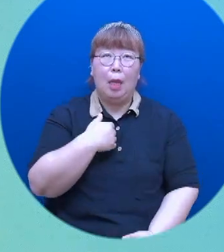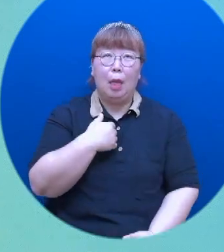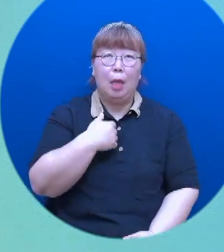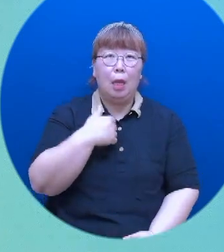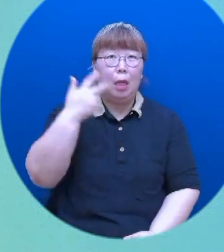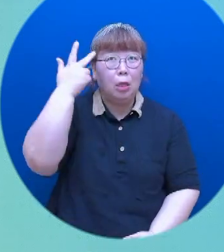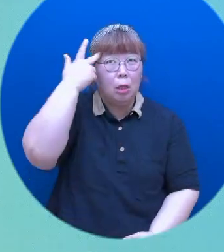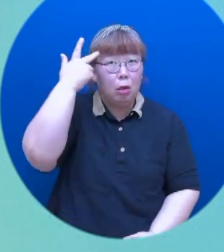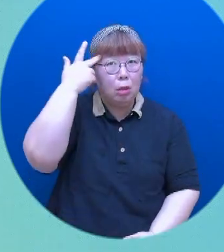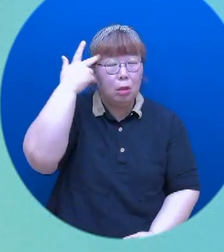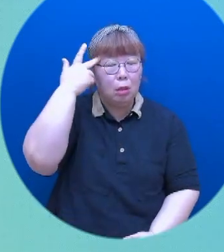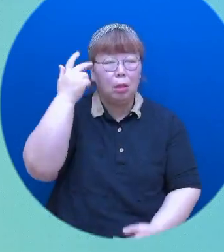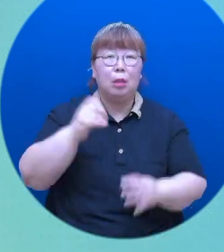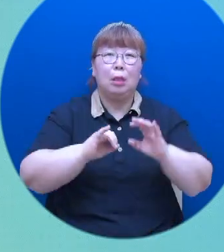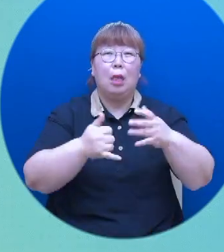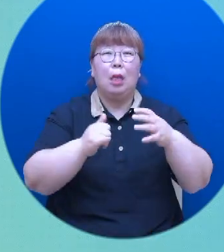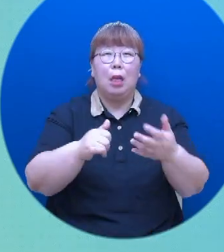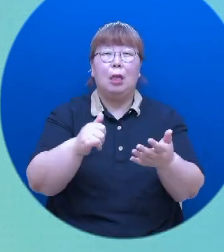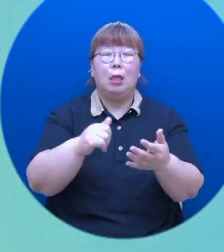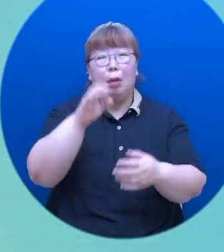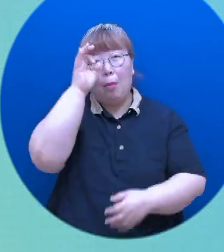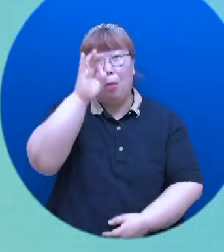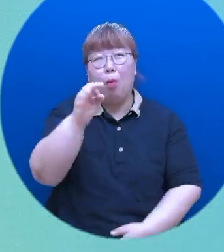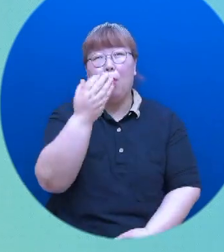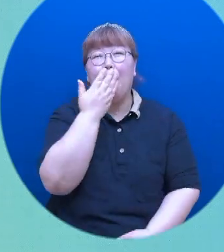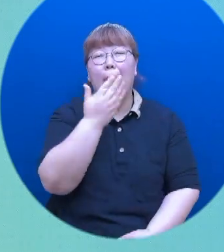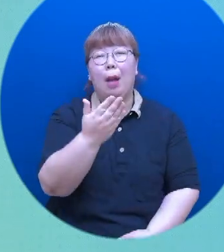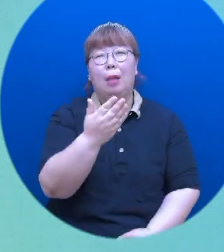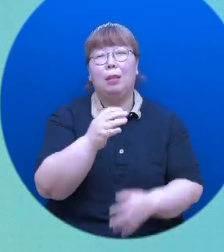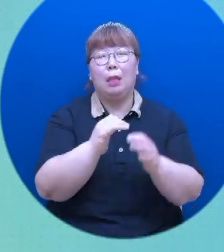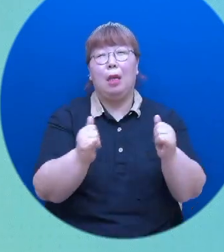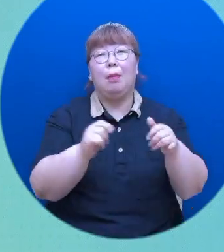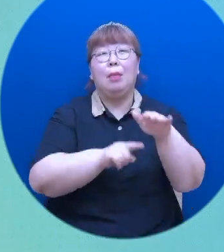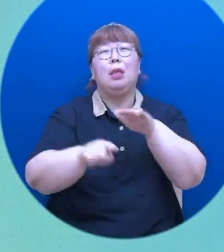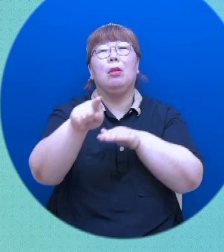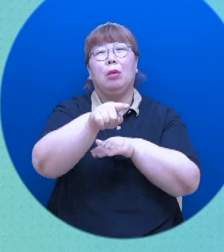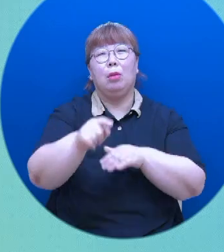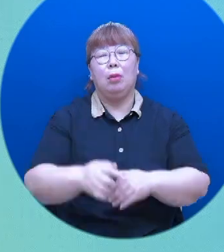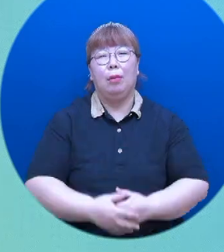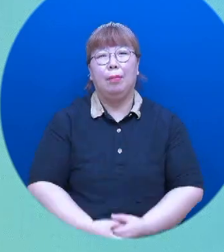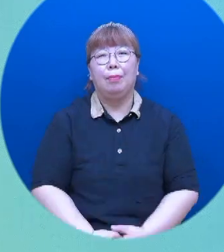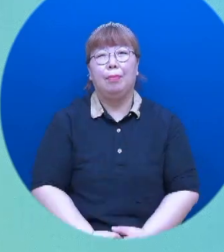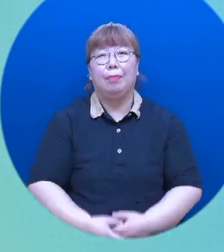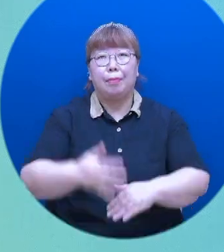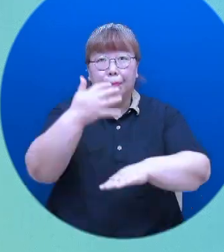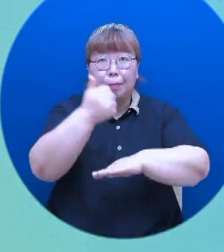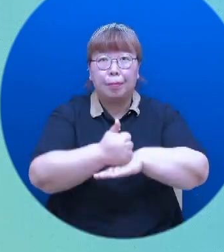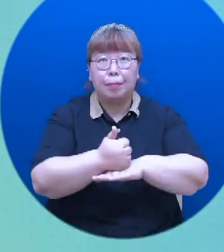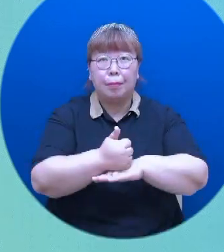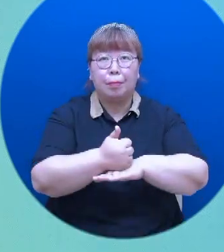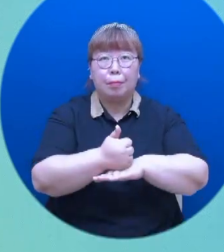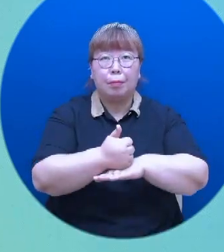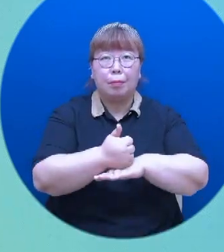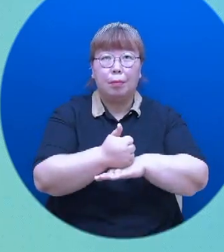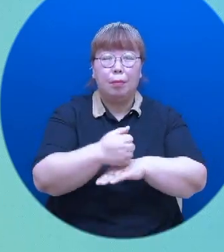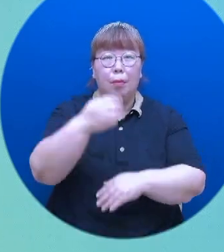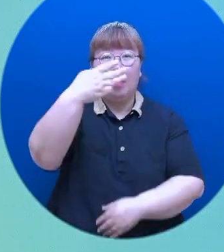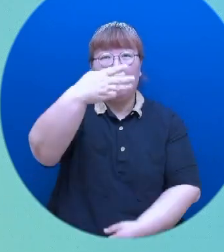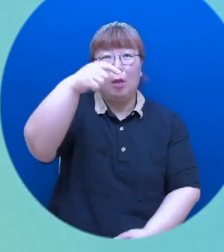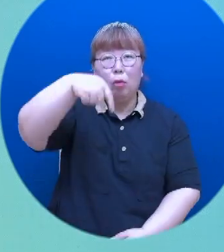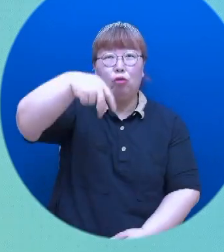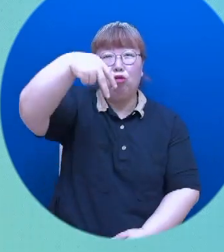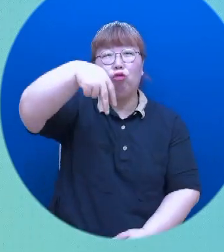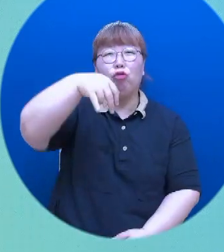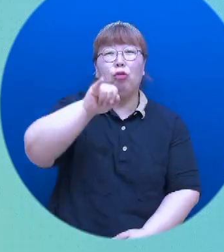아는 사람, 그가 바로 리더가 된다. 마지막은 투시경을 쓸